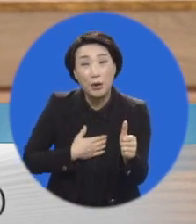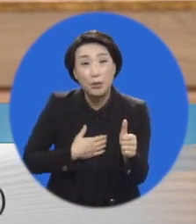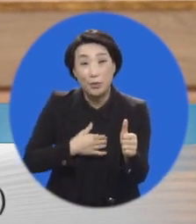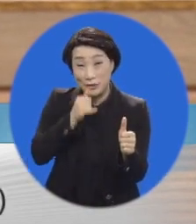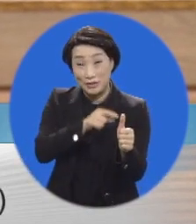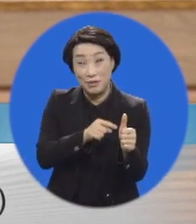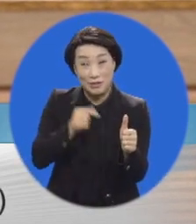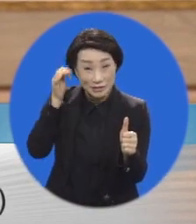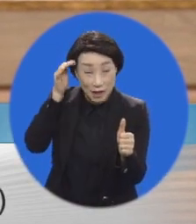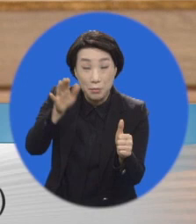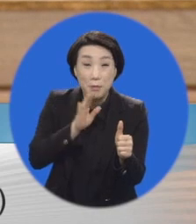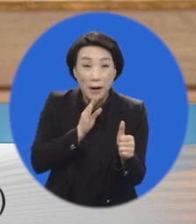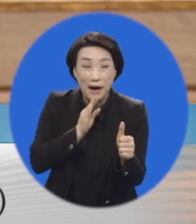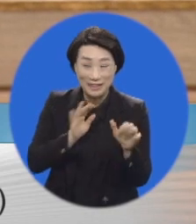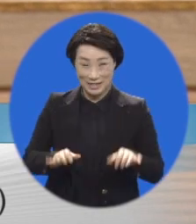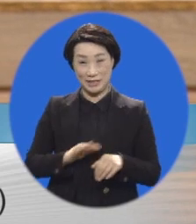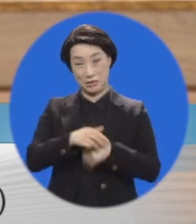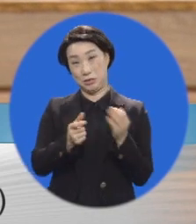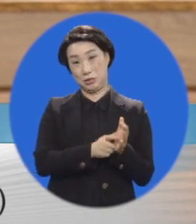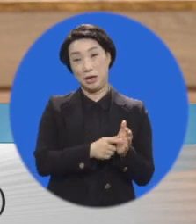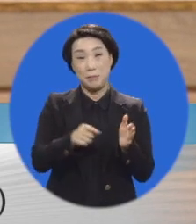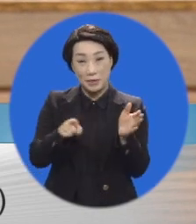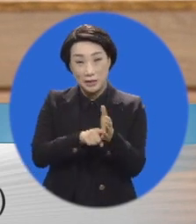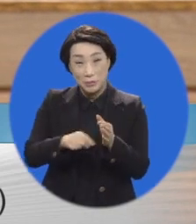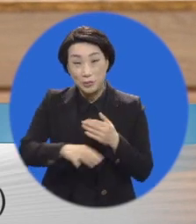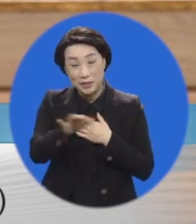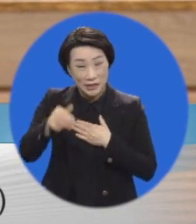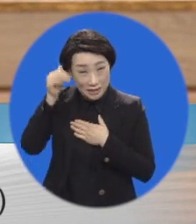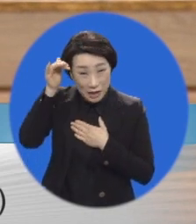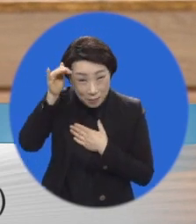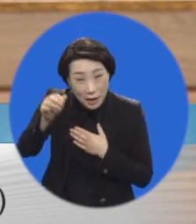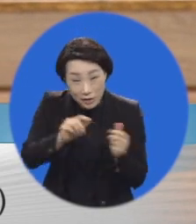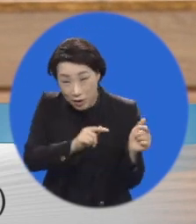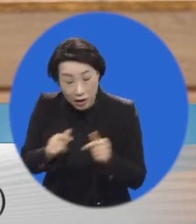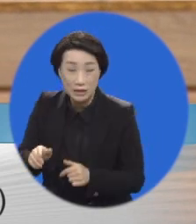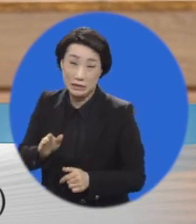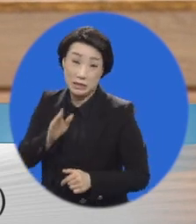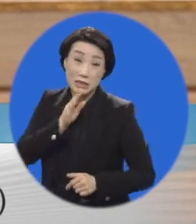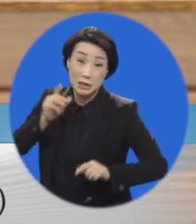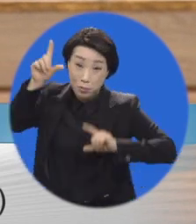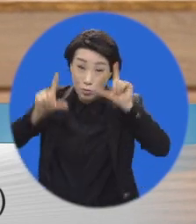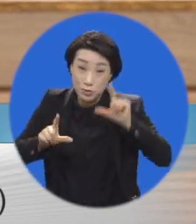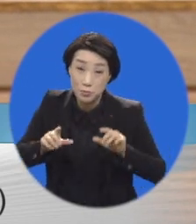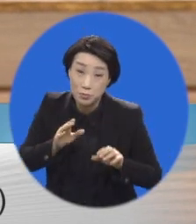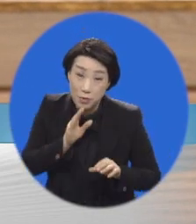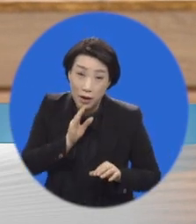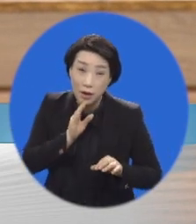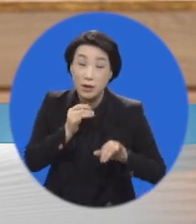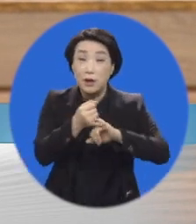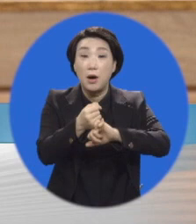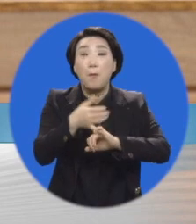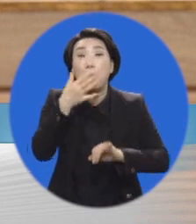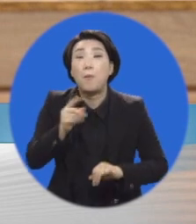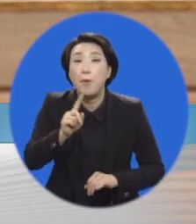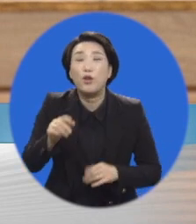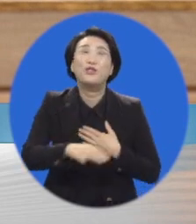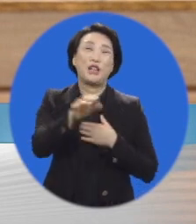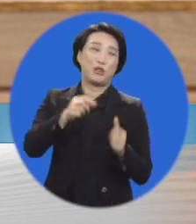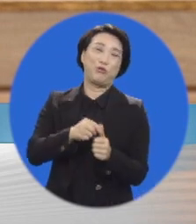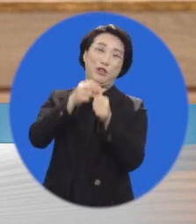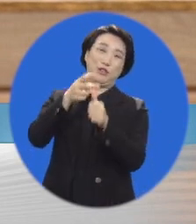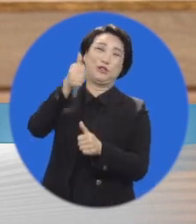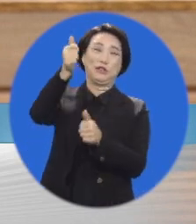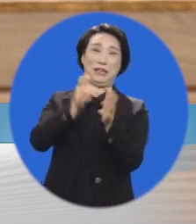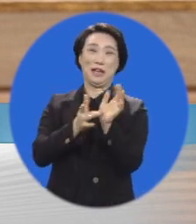그래서 믿음은 바라는 것들의 실상이다. 그 약속된 축복이 누구냐? 우리의 구원주 예수였다